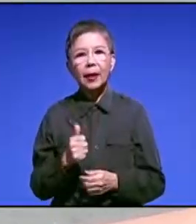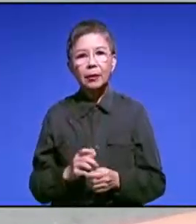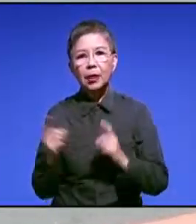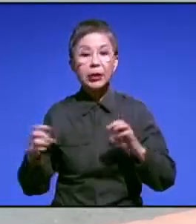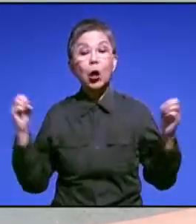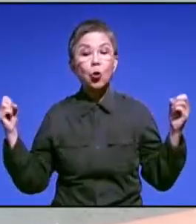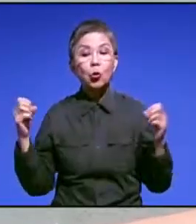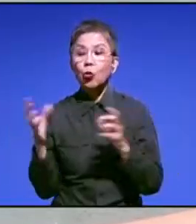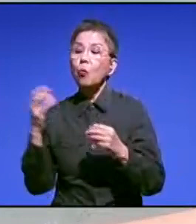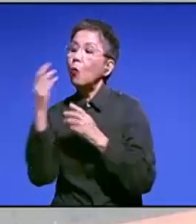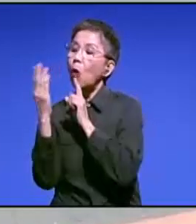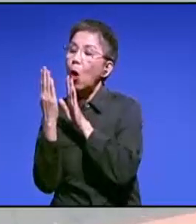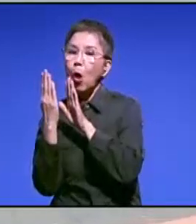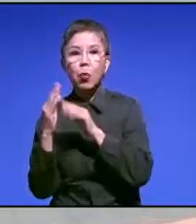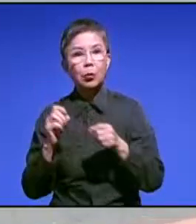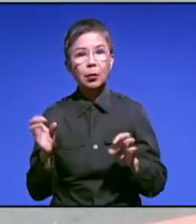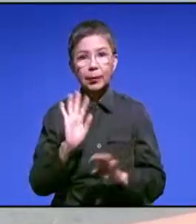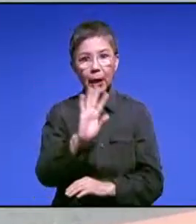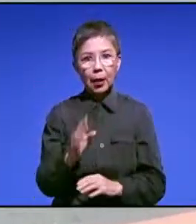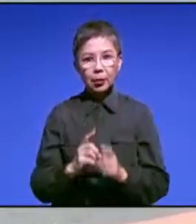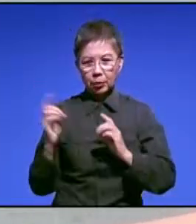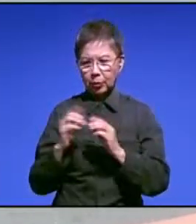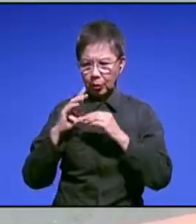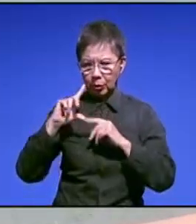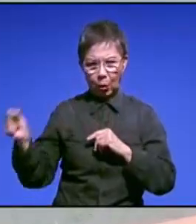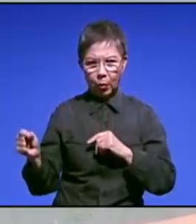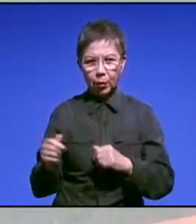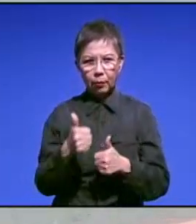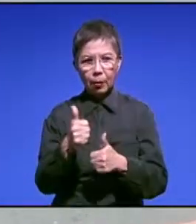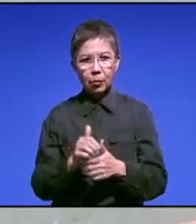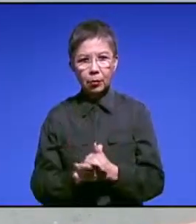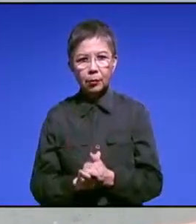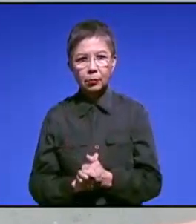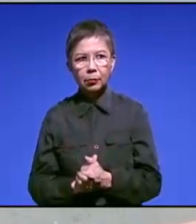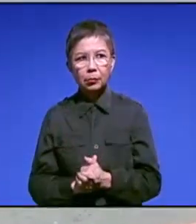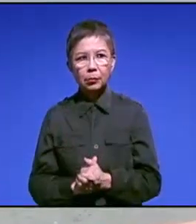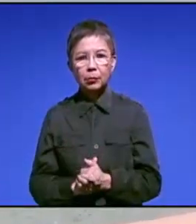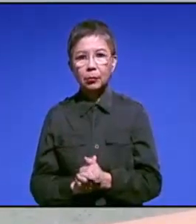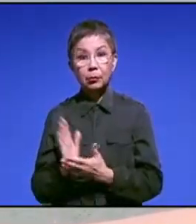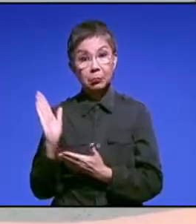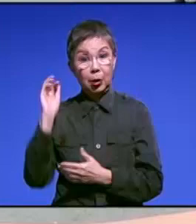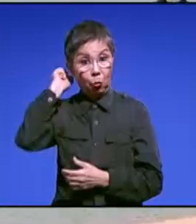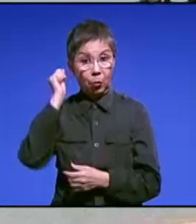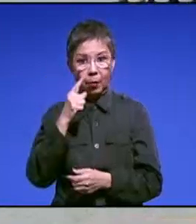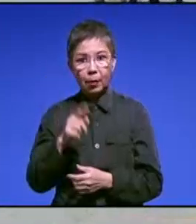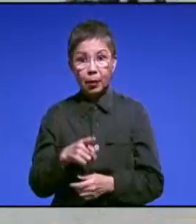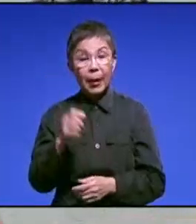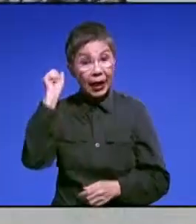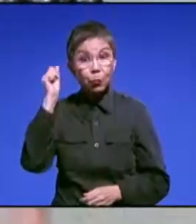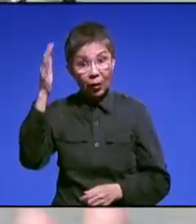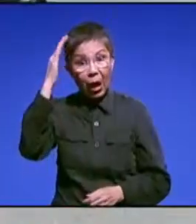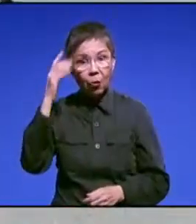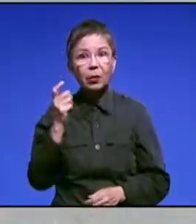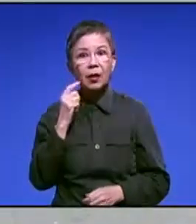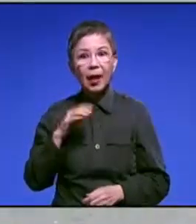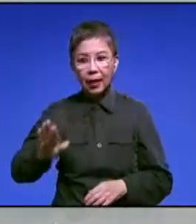istilahnya Jangan berkerumun gitu masih jauh-jauh gitu kan Hai jaga jarak aja intinya gitu Tapi sebelum tahu enggak ada aturan